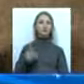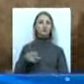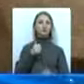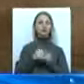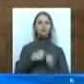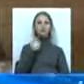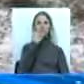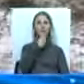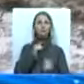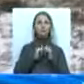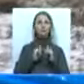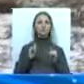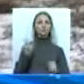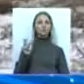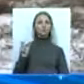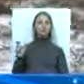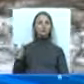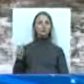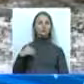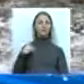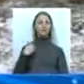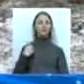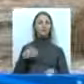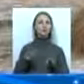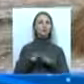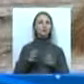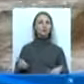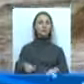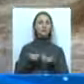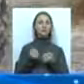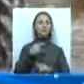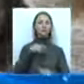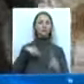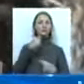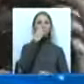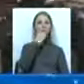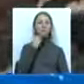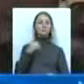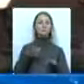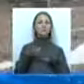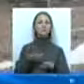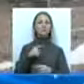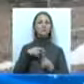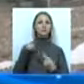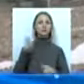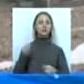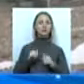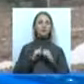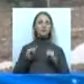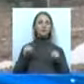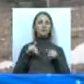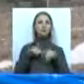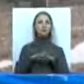шарапатын көріп отырған жандардың қатары жыл санап артып келеді. Өңір кәсіпкерлері әсіресе өнім өндіру, ауыл шаруашылығы, жер өңдеу мен жүк тасымал салалары бойынша мемлекеттен